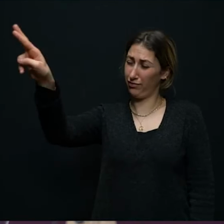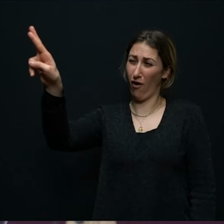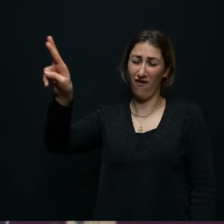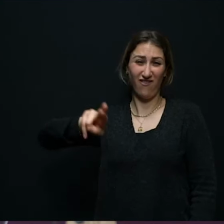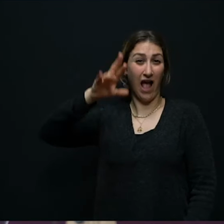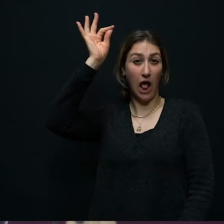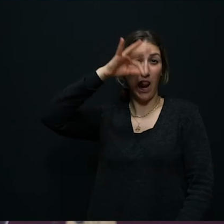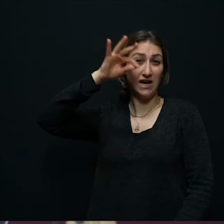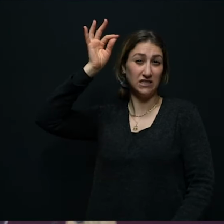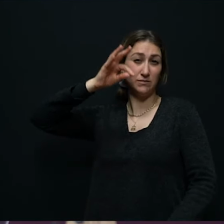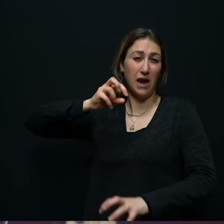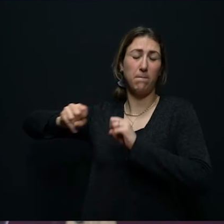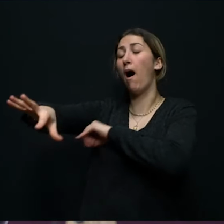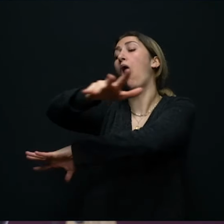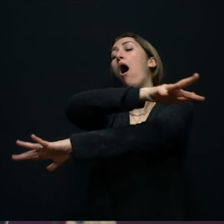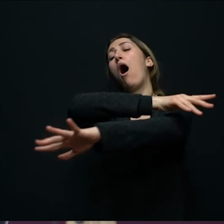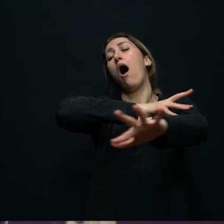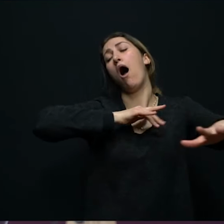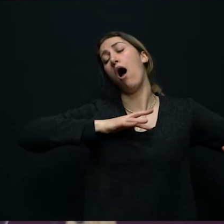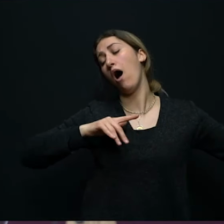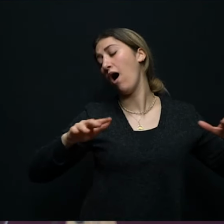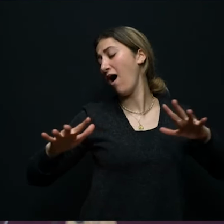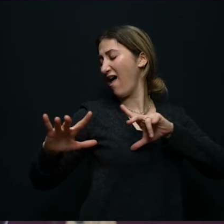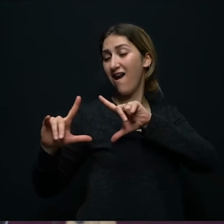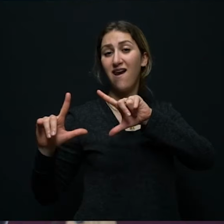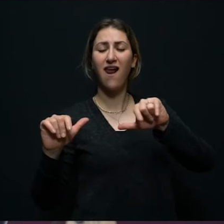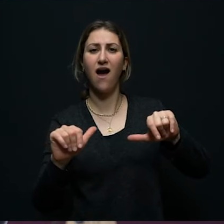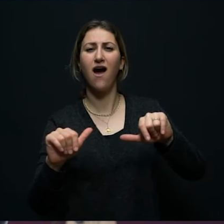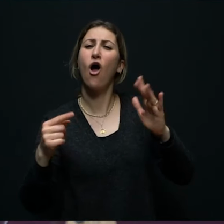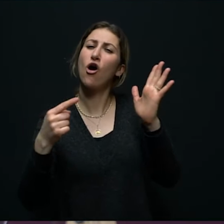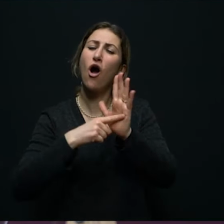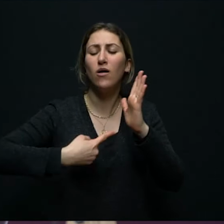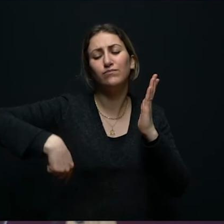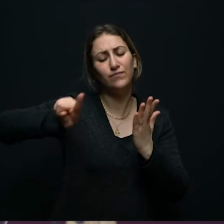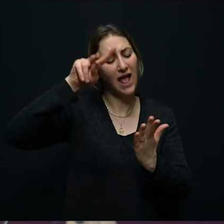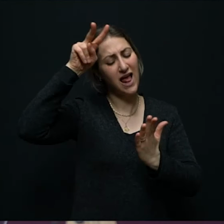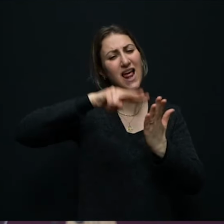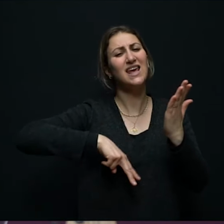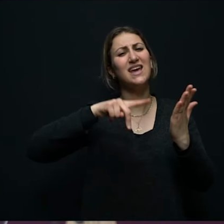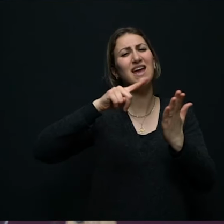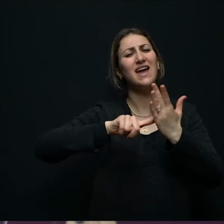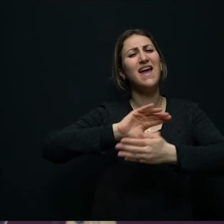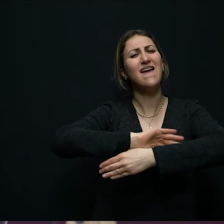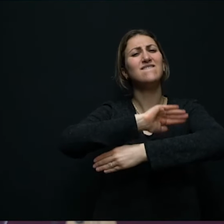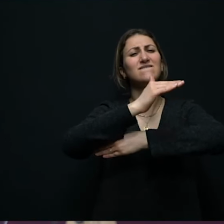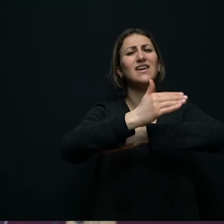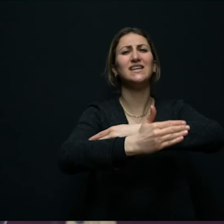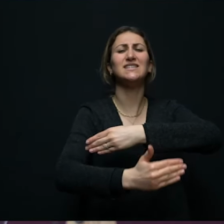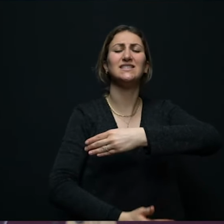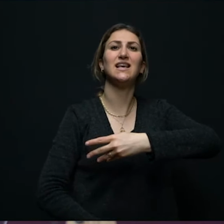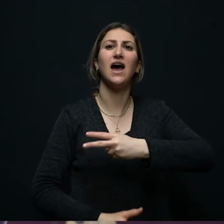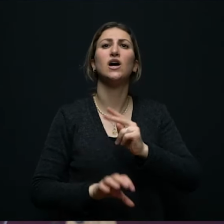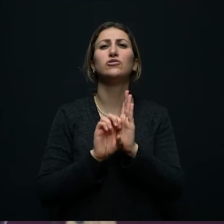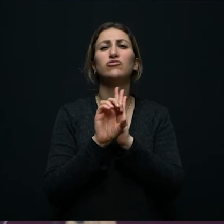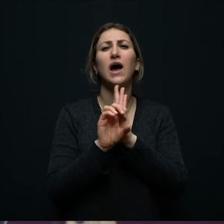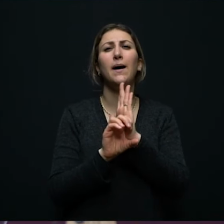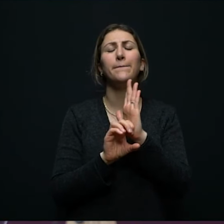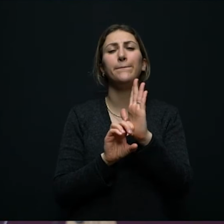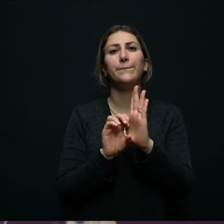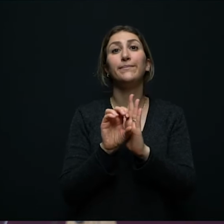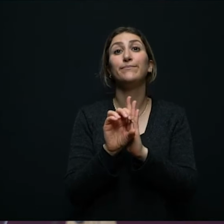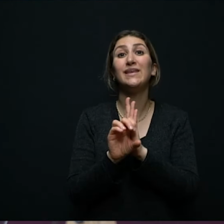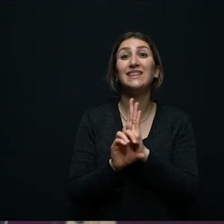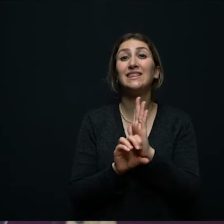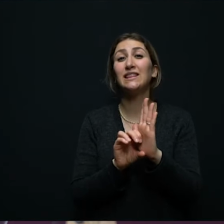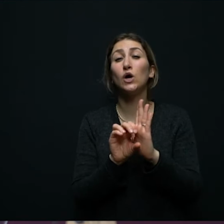quand on lit l'épître aux ephésiens au chapitre le chapitre attendez je les lui cette semaine